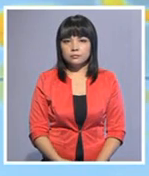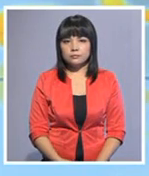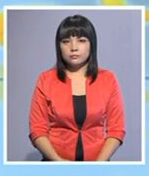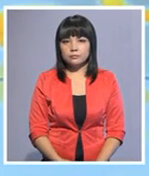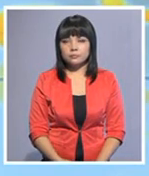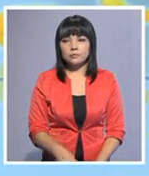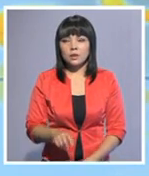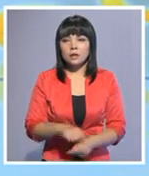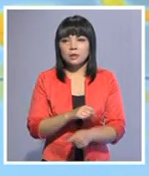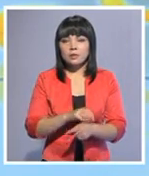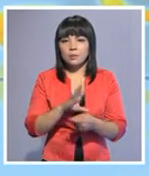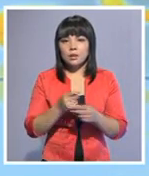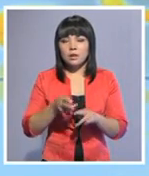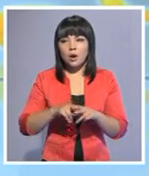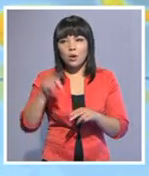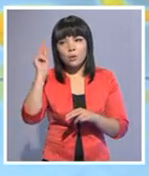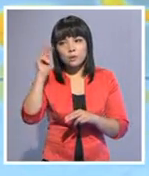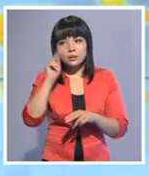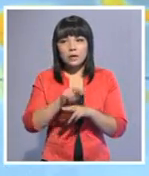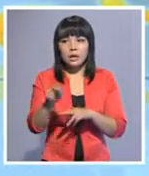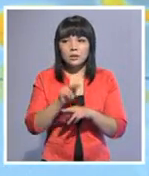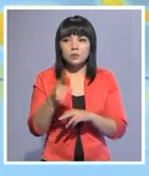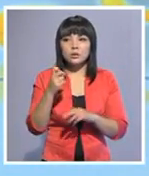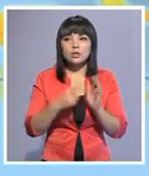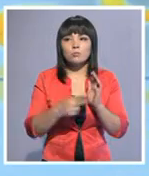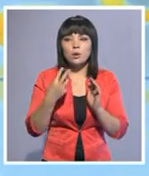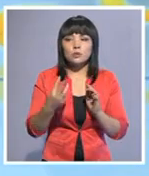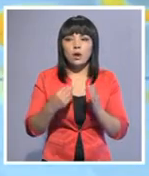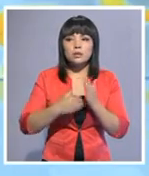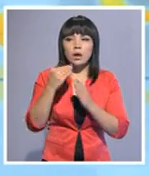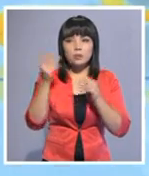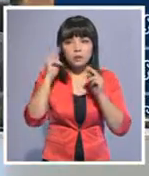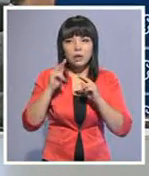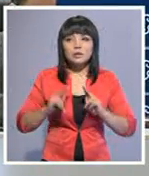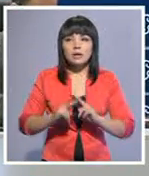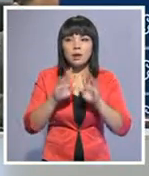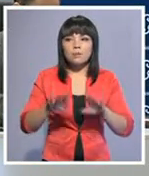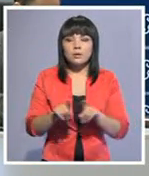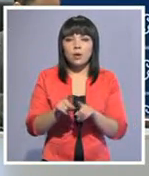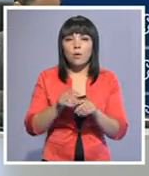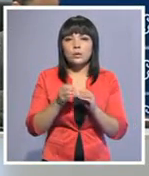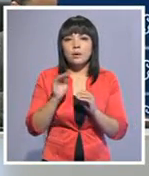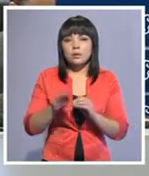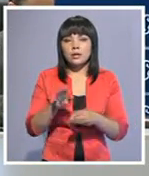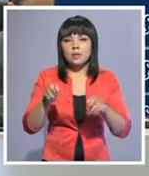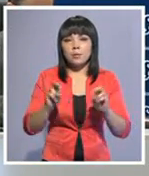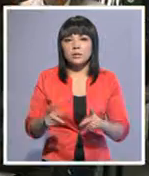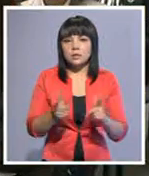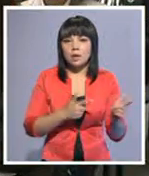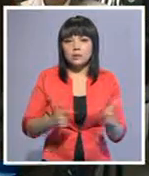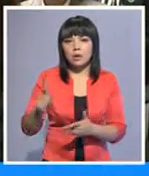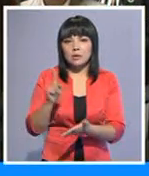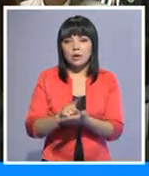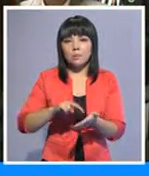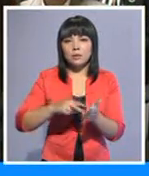Жалғастырайық. Қашықтықтан оқыту негізінде еліміздегі 173 колледж базасында 10 мыңнан астам маман дайындау жоспарланып отыр. Бүгін Ұлттық